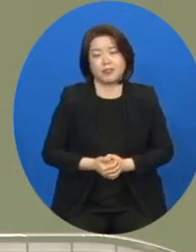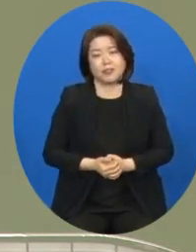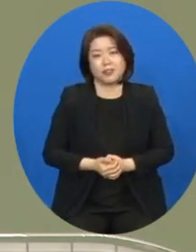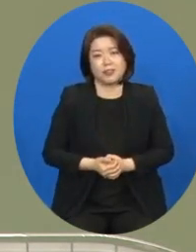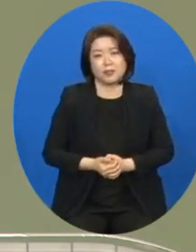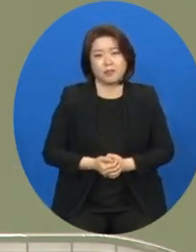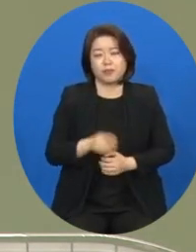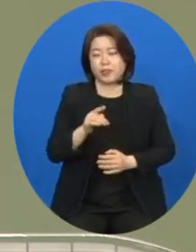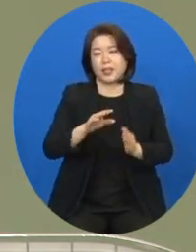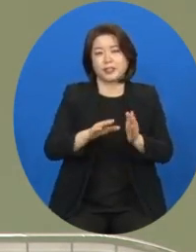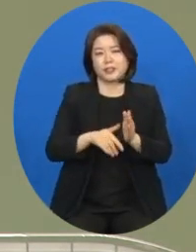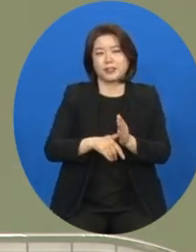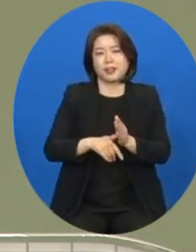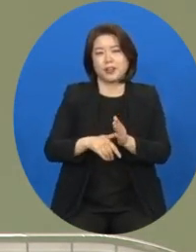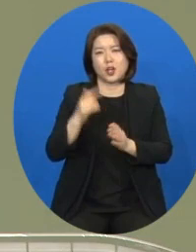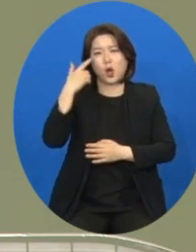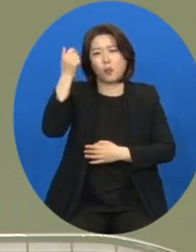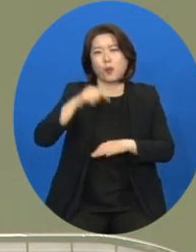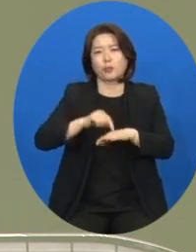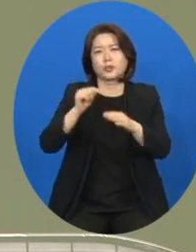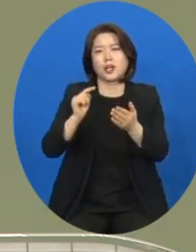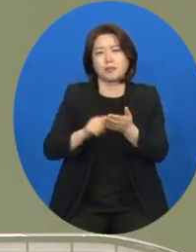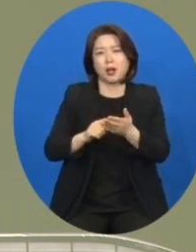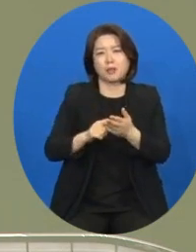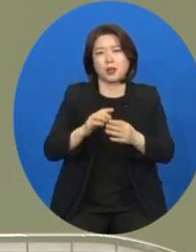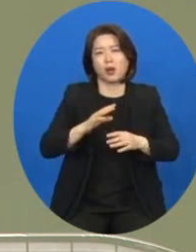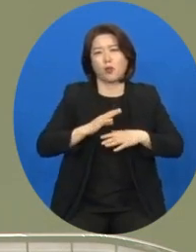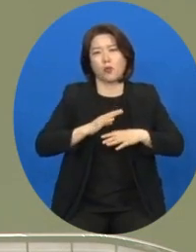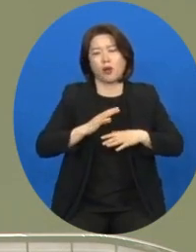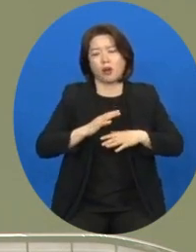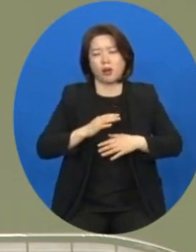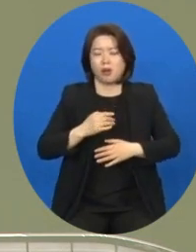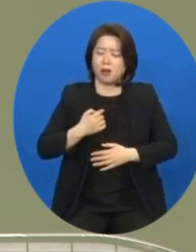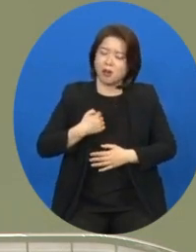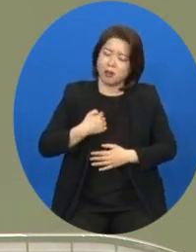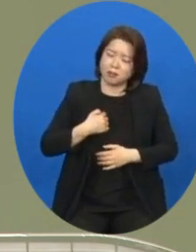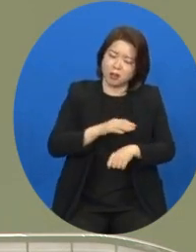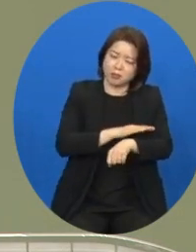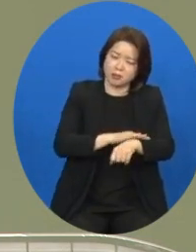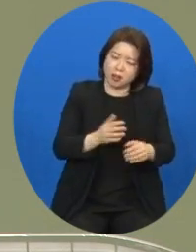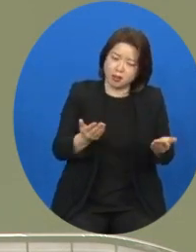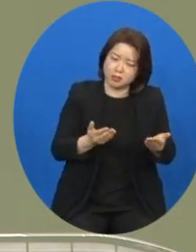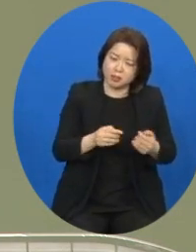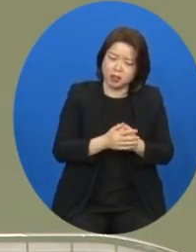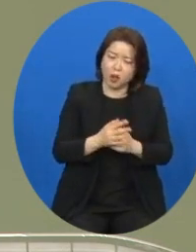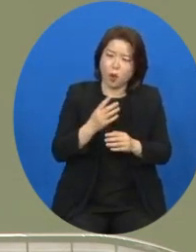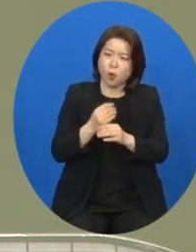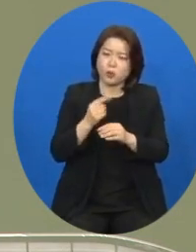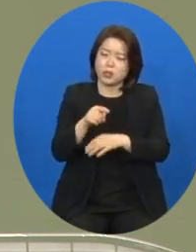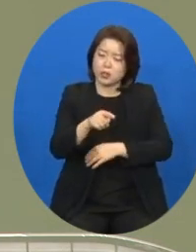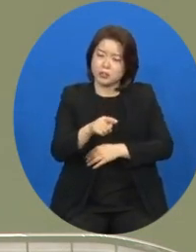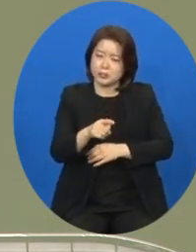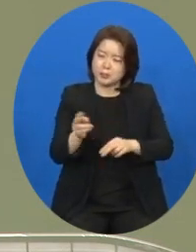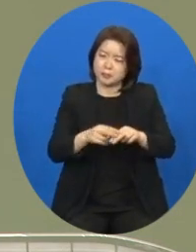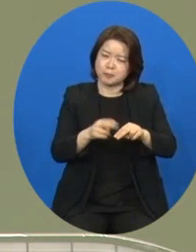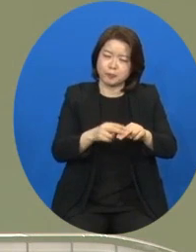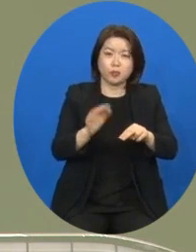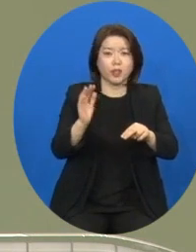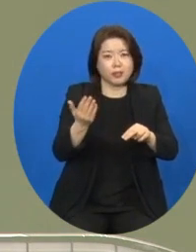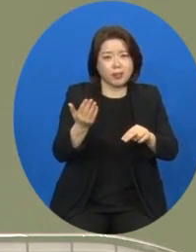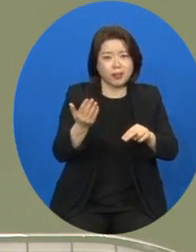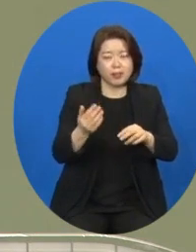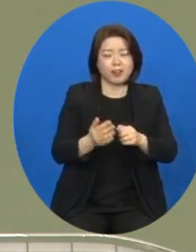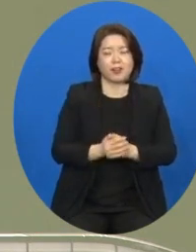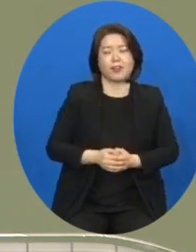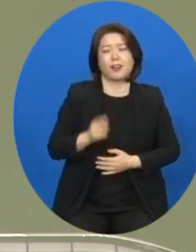그때 마음이 정말 두렵더래요. 내가 잘하는 건가, 이거 언제까지 이렇게 해야 되나? 근데